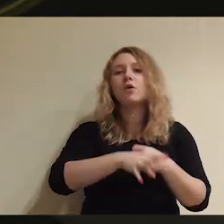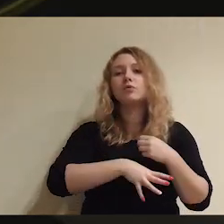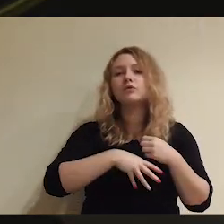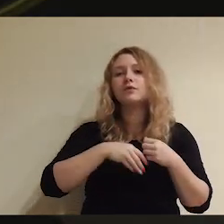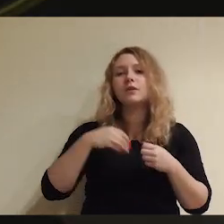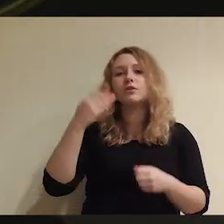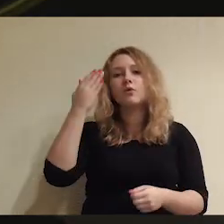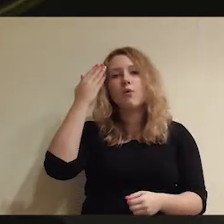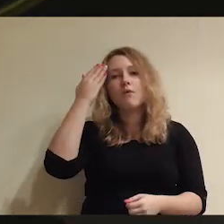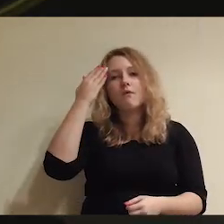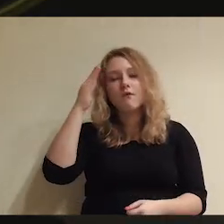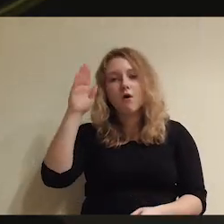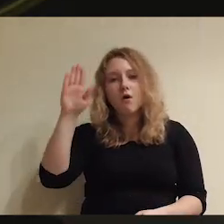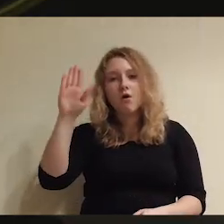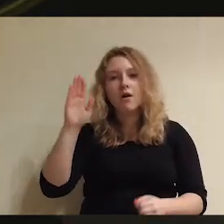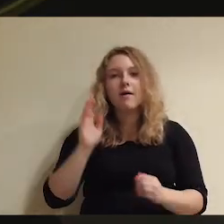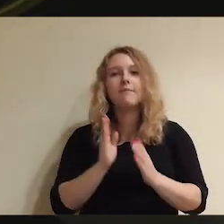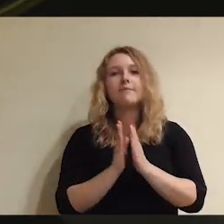Amen.